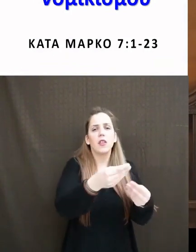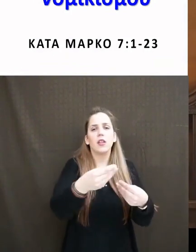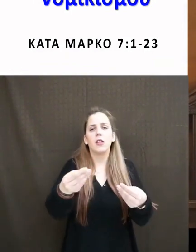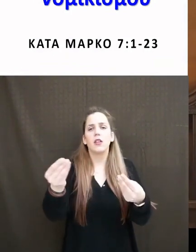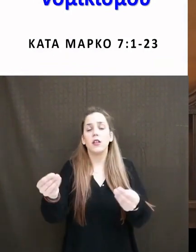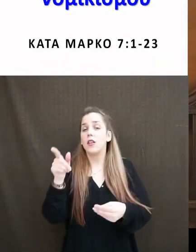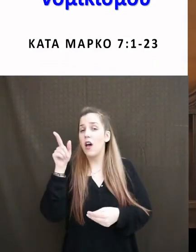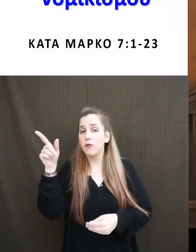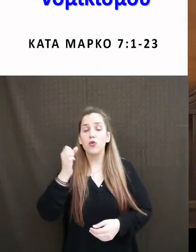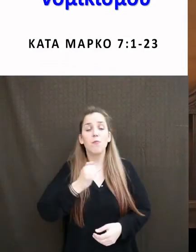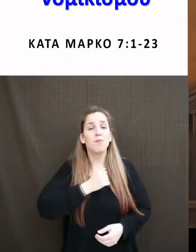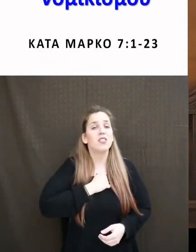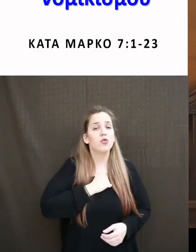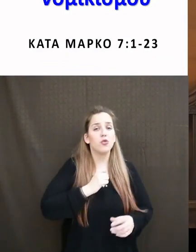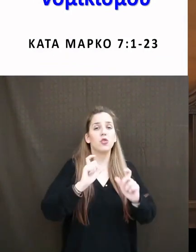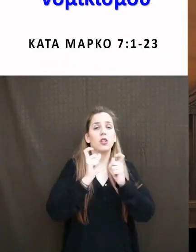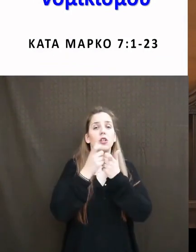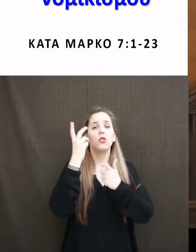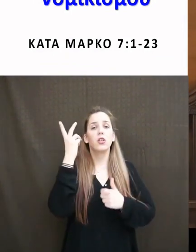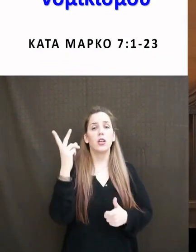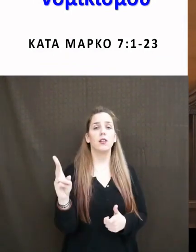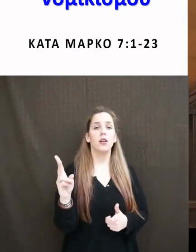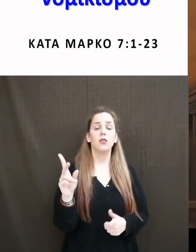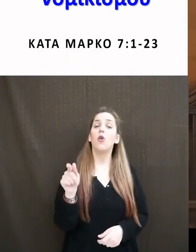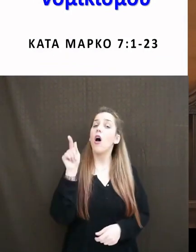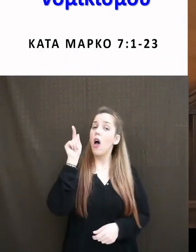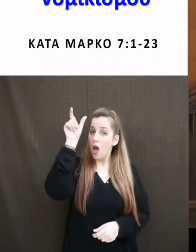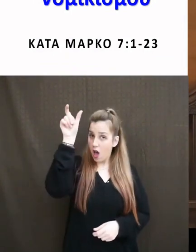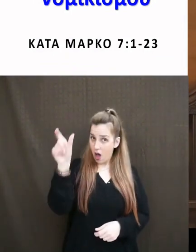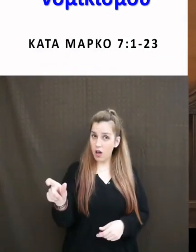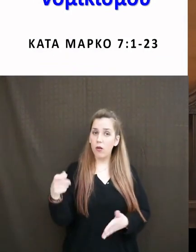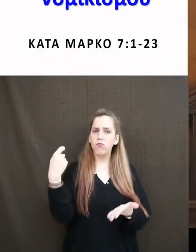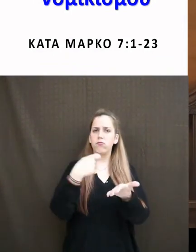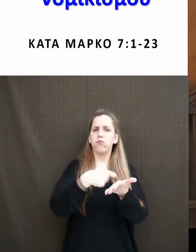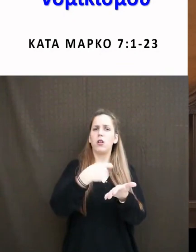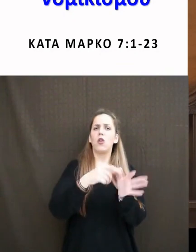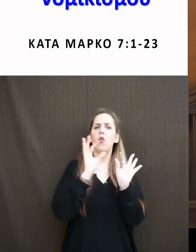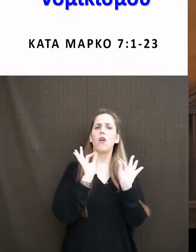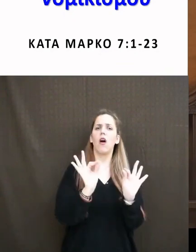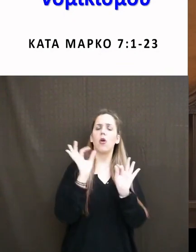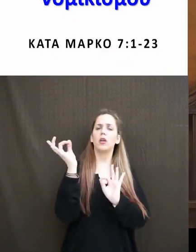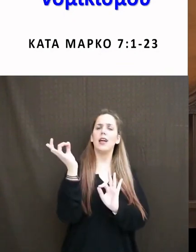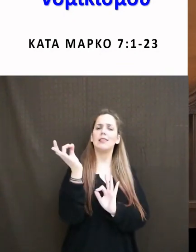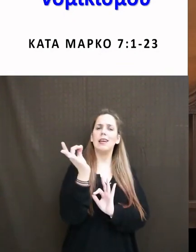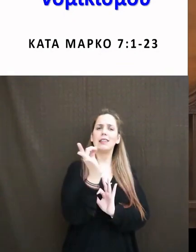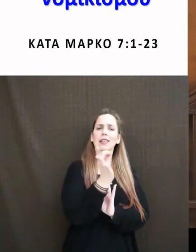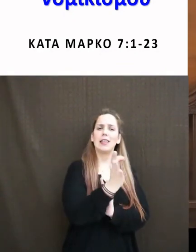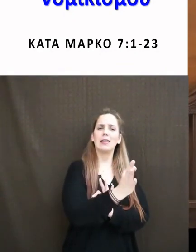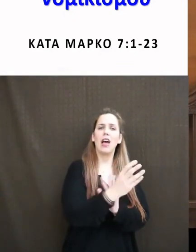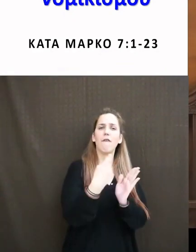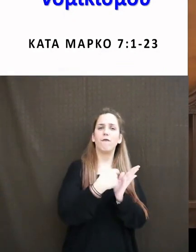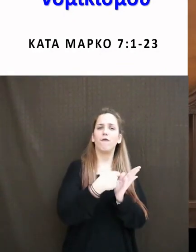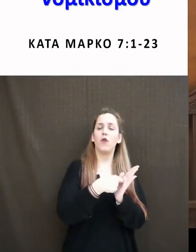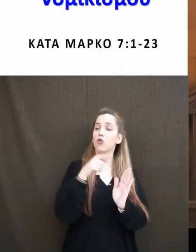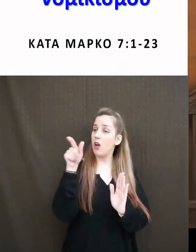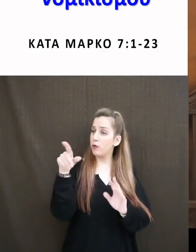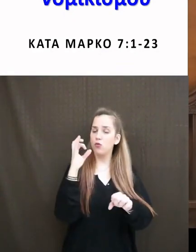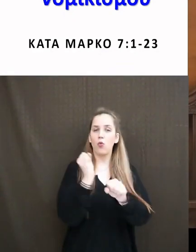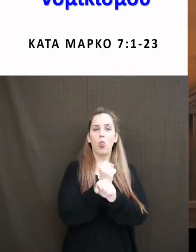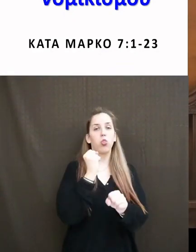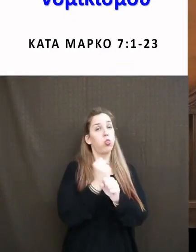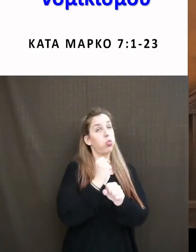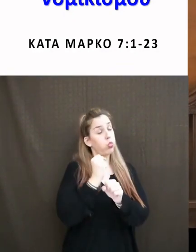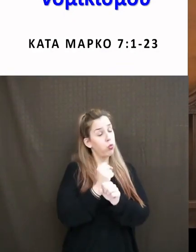στην οικογένειά του. Πληρώνει τους φόρους του. Είναι πραγματικά εργατικός και βοηθάει όπου